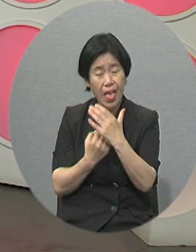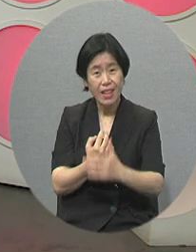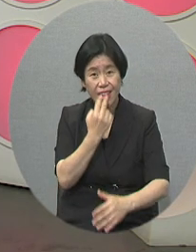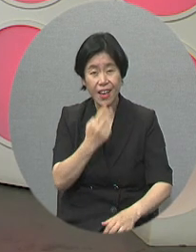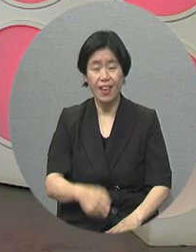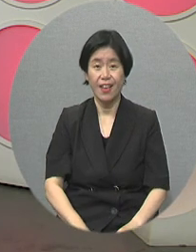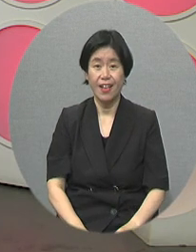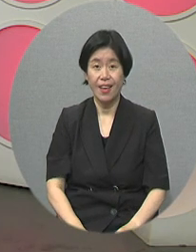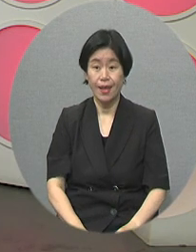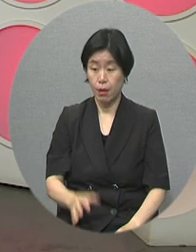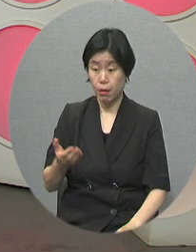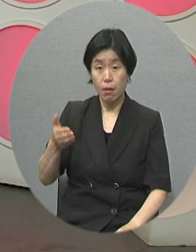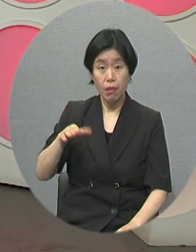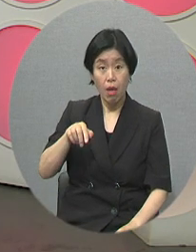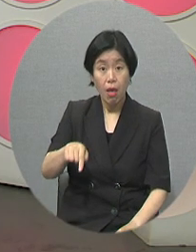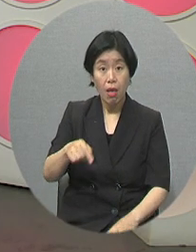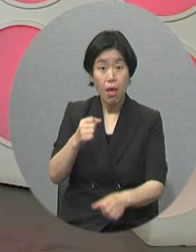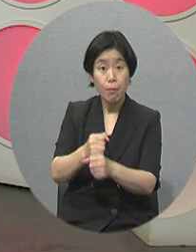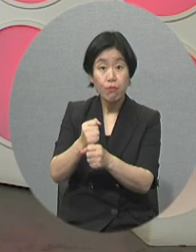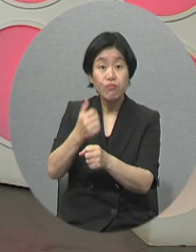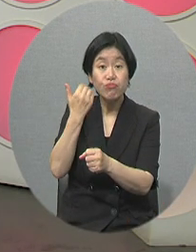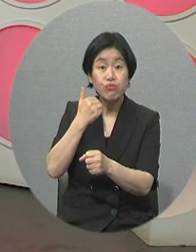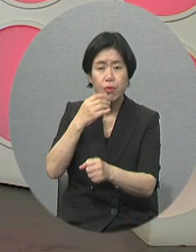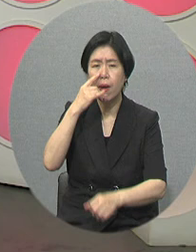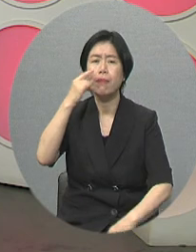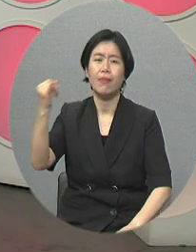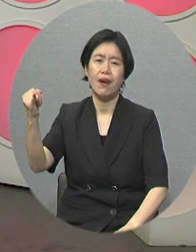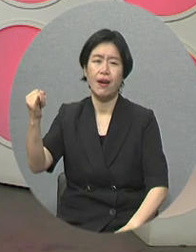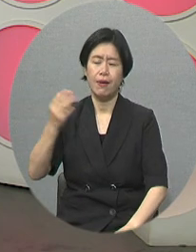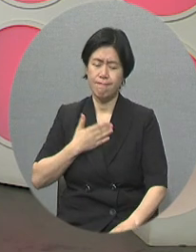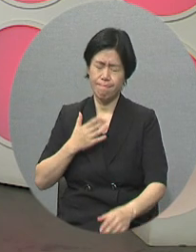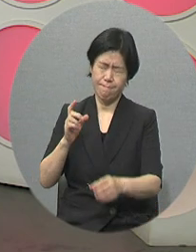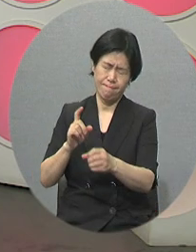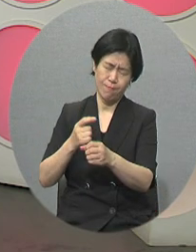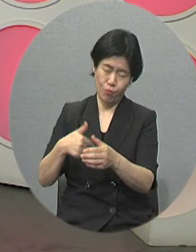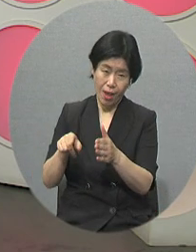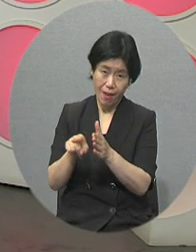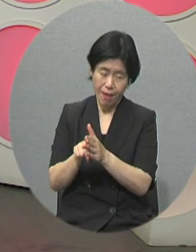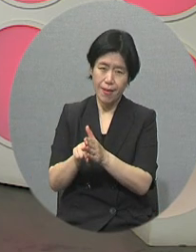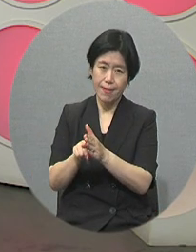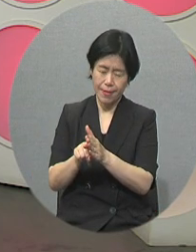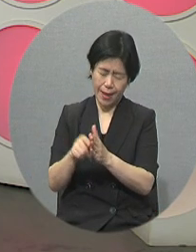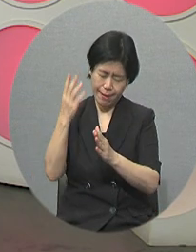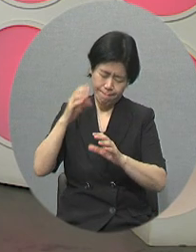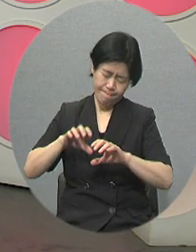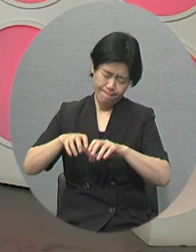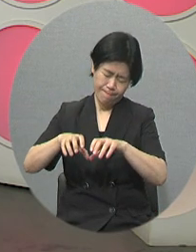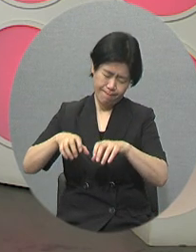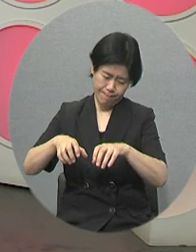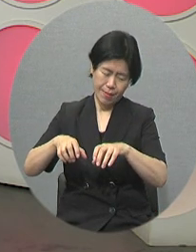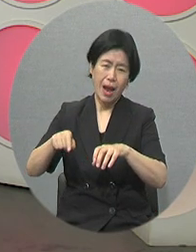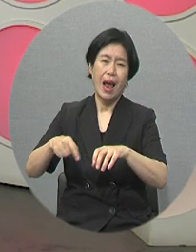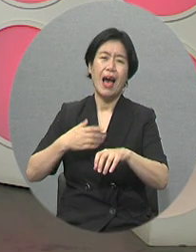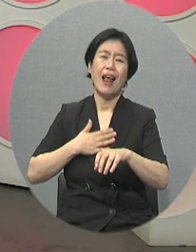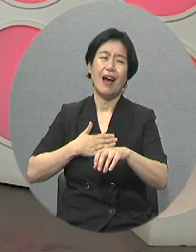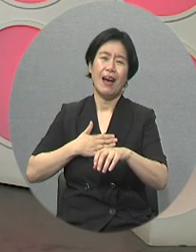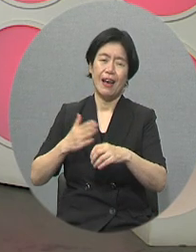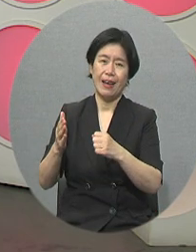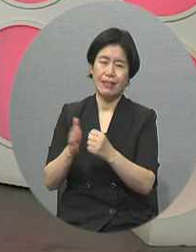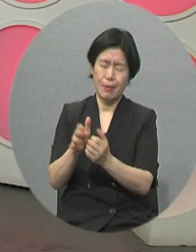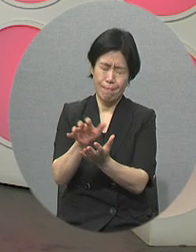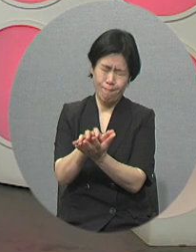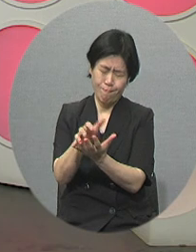하지만 엄마가 저를 먹일 생각에 싸오신 김밥이었기에 아무 말 없이 그